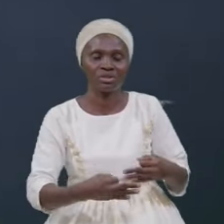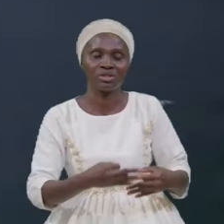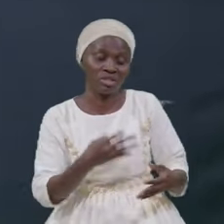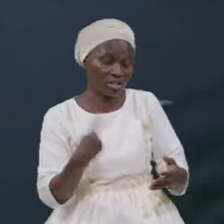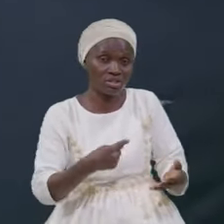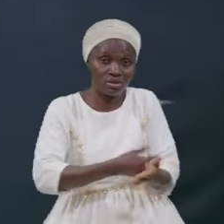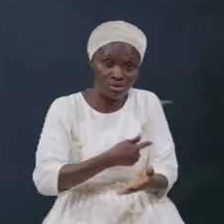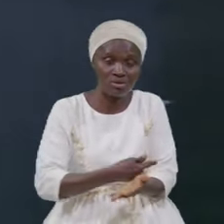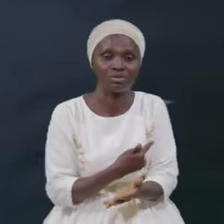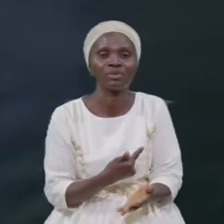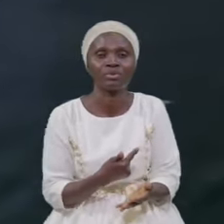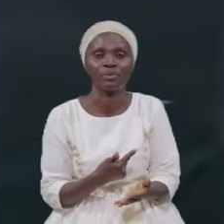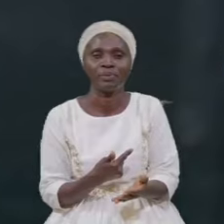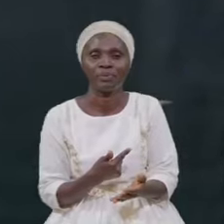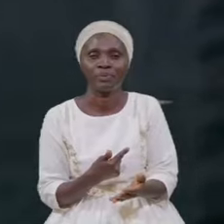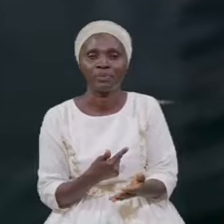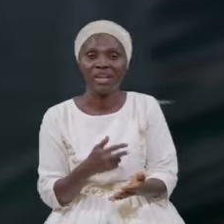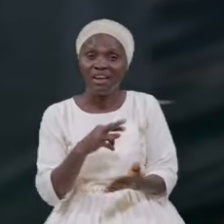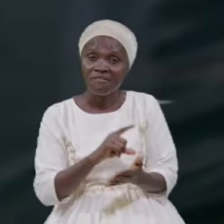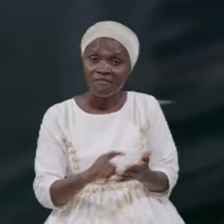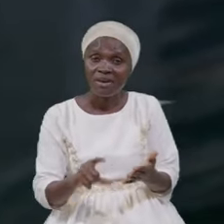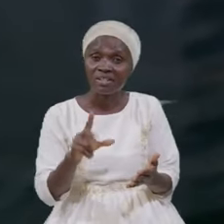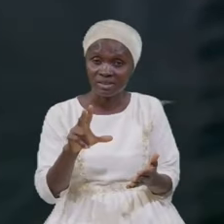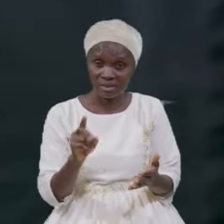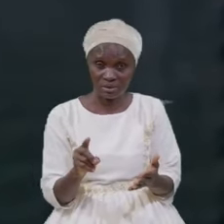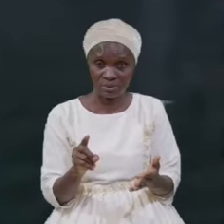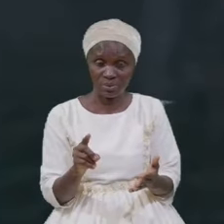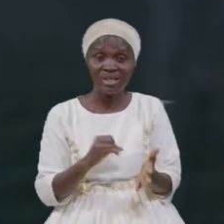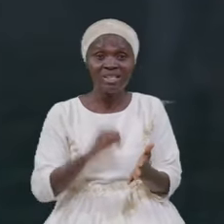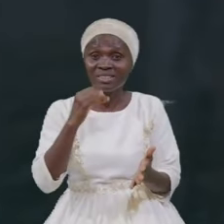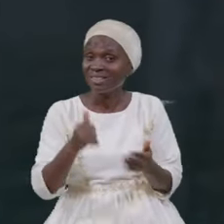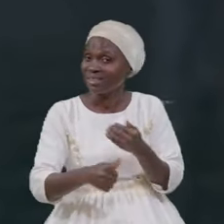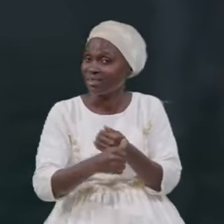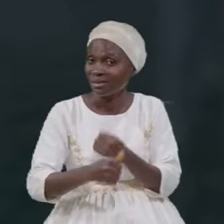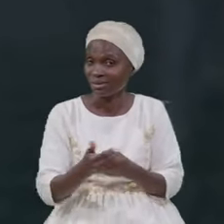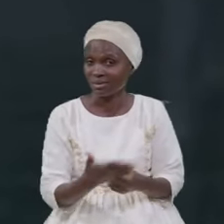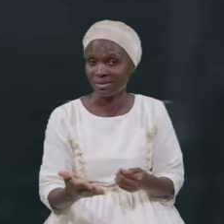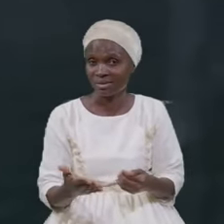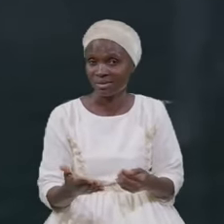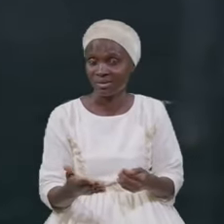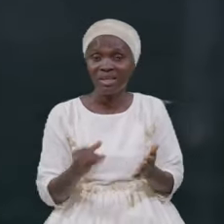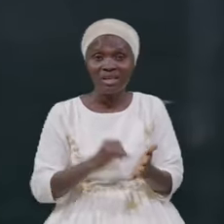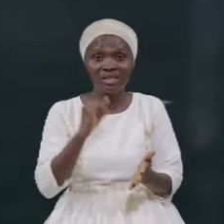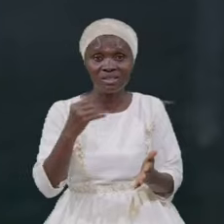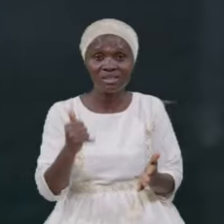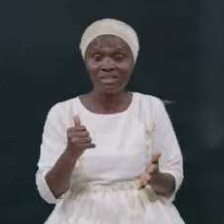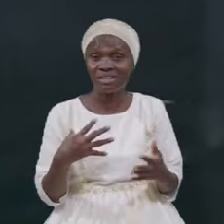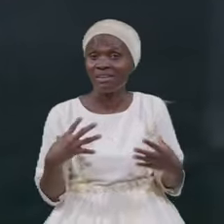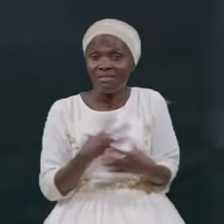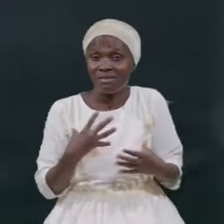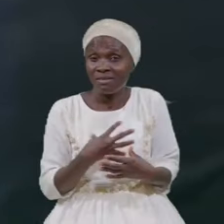Verset 31 dit, c'est une chose terrible que de tomber entre les mains du Dieu